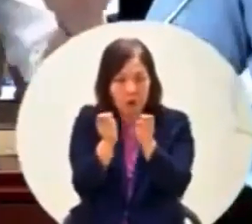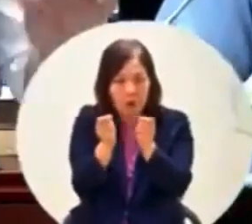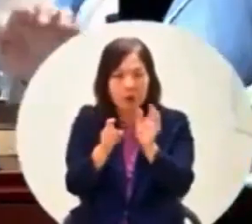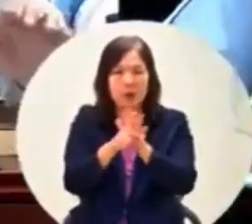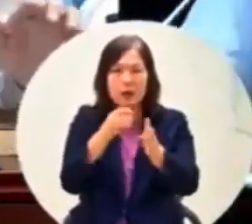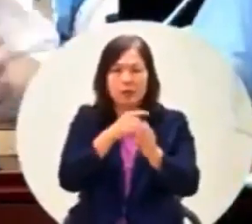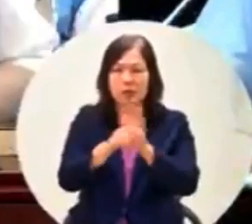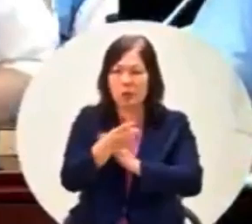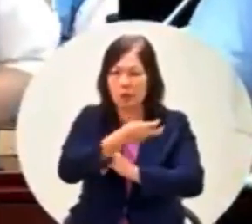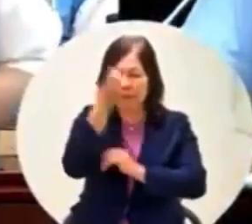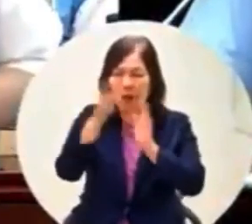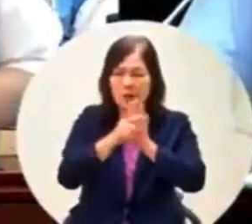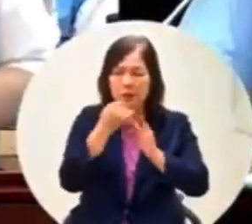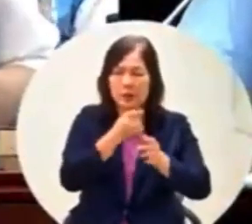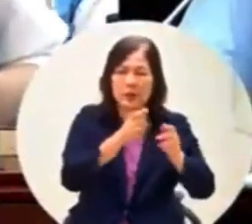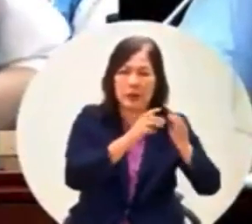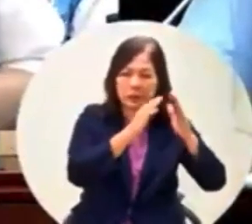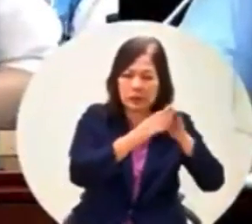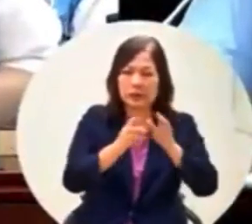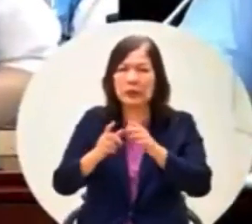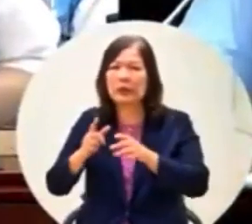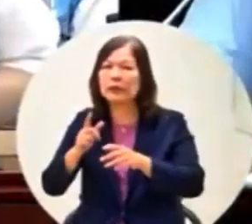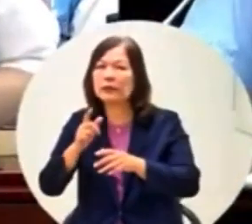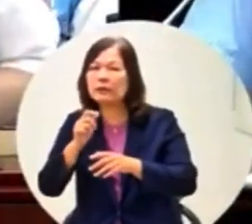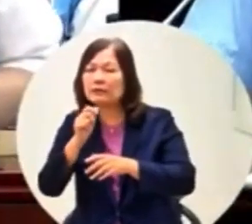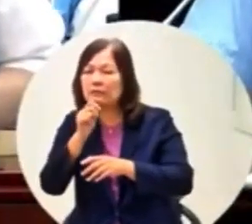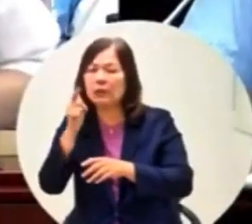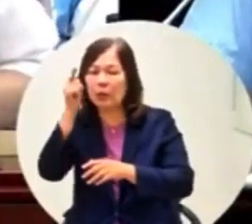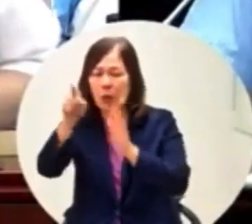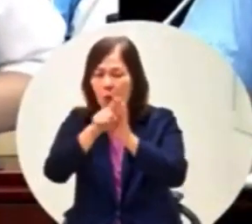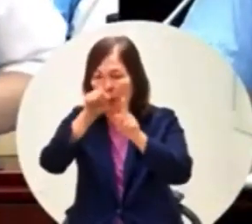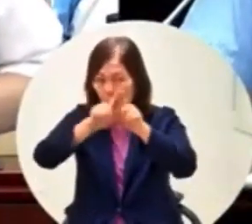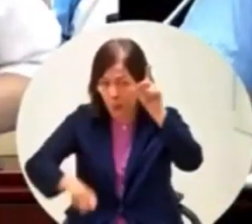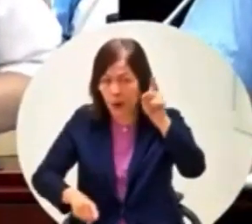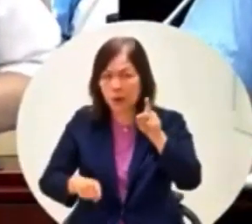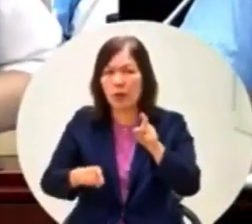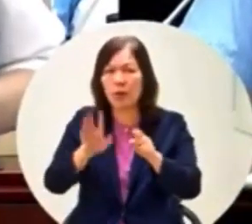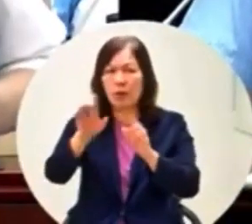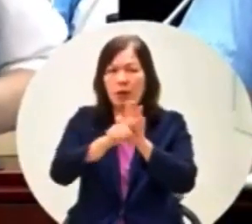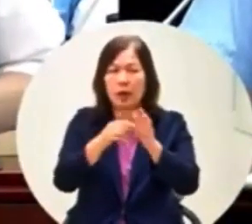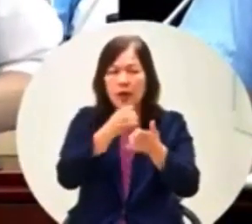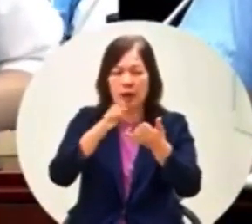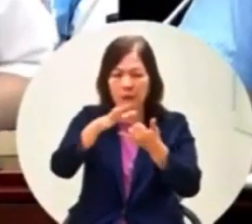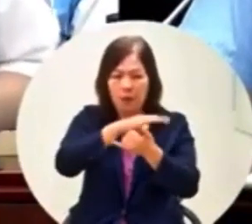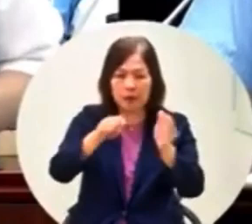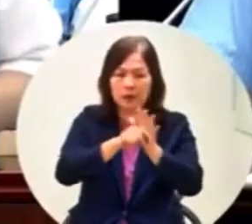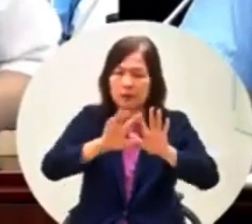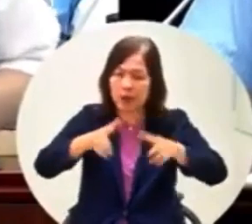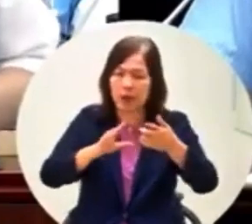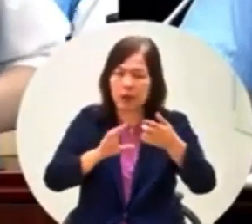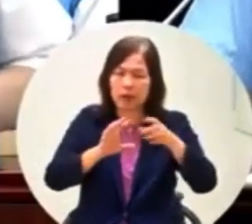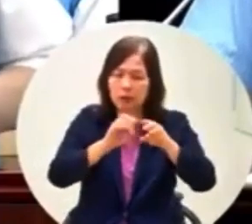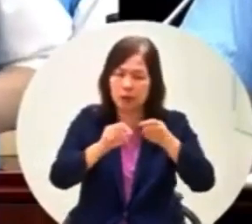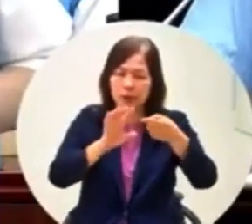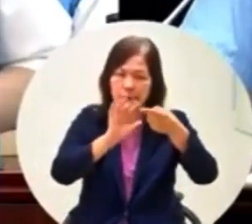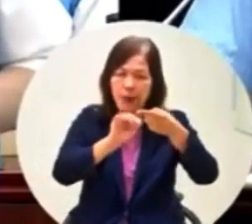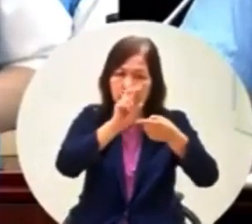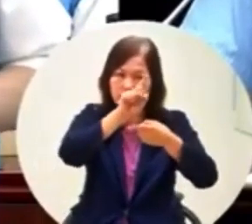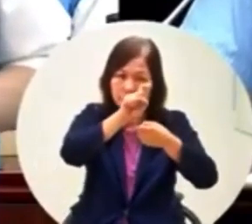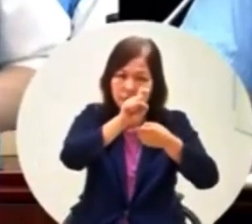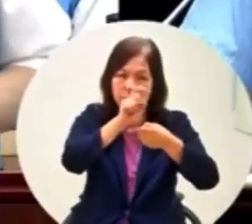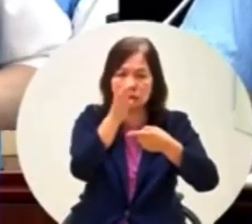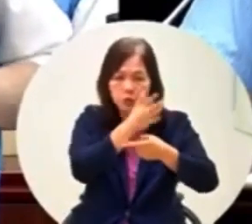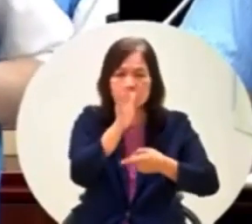整个城乡的差距非常大，我们将近3000平方公里，占全台湾的土地面积将近12%，10%左